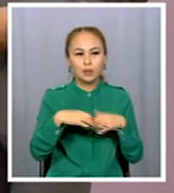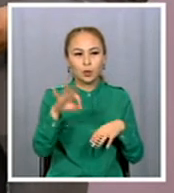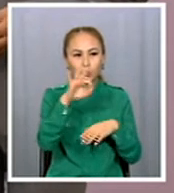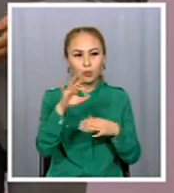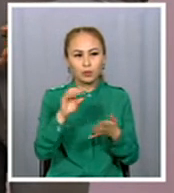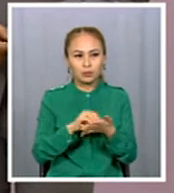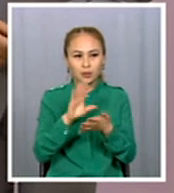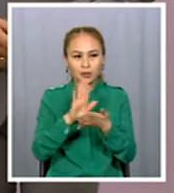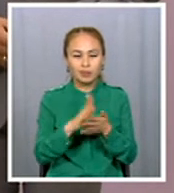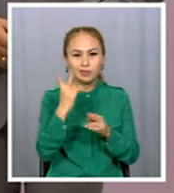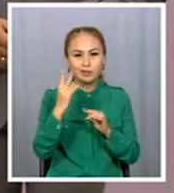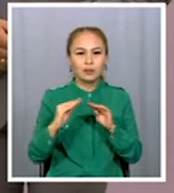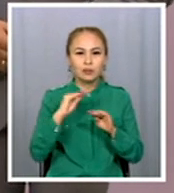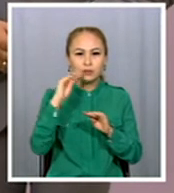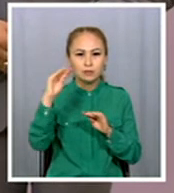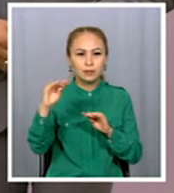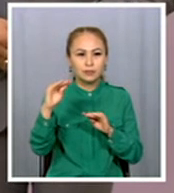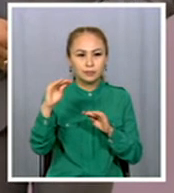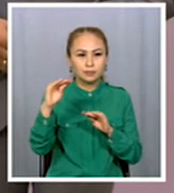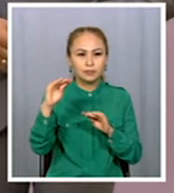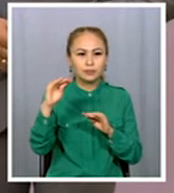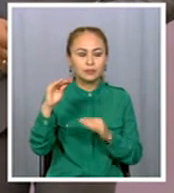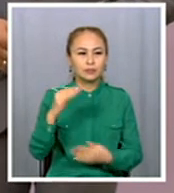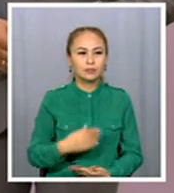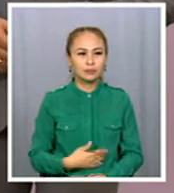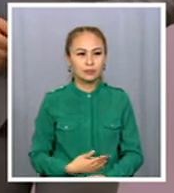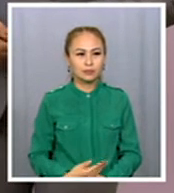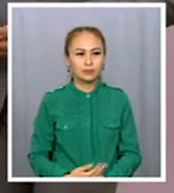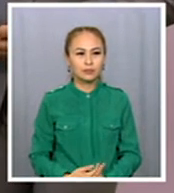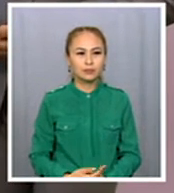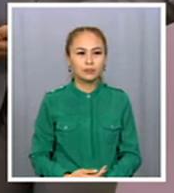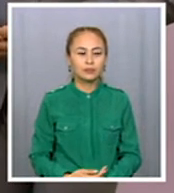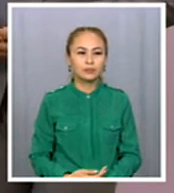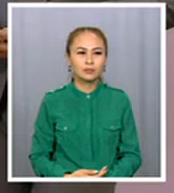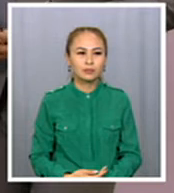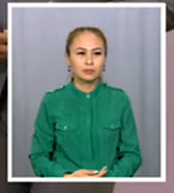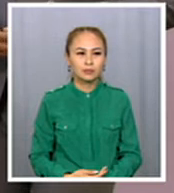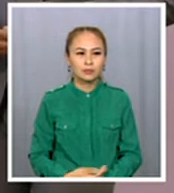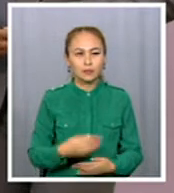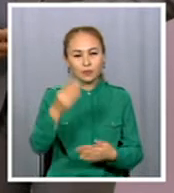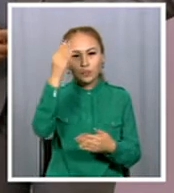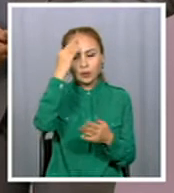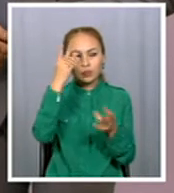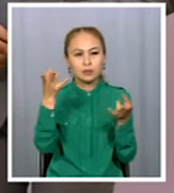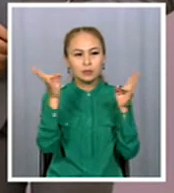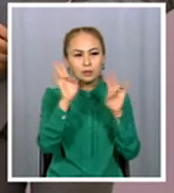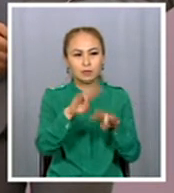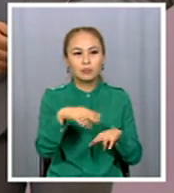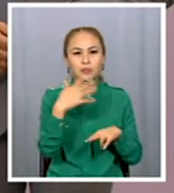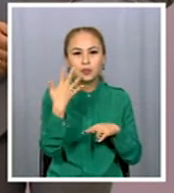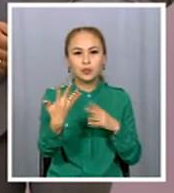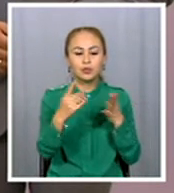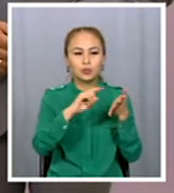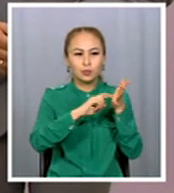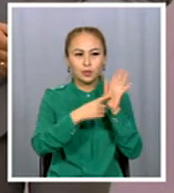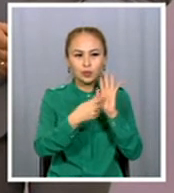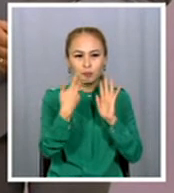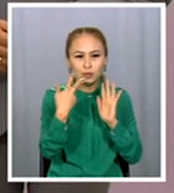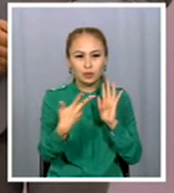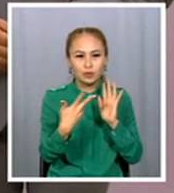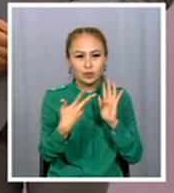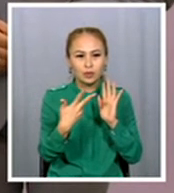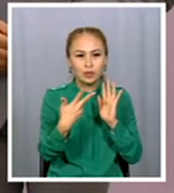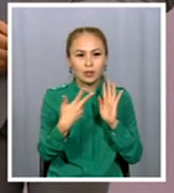бірлігін бірліктердің астына жазамыз, 2-ні ойда сақтаймыз. Содан соң 5-ті 3-ке көбейтеміз. 5